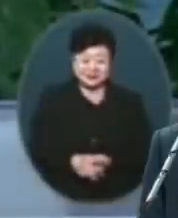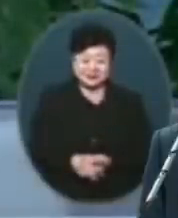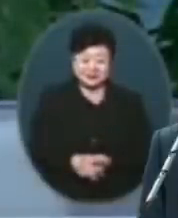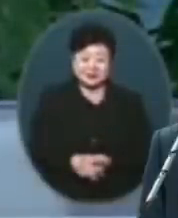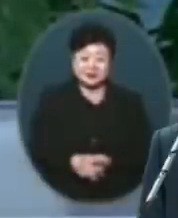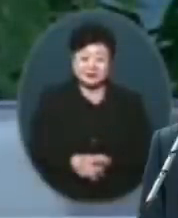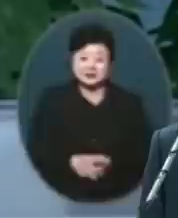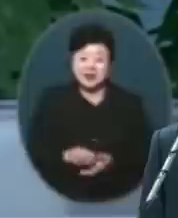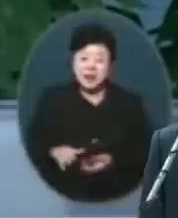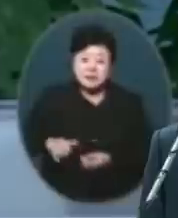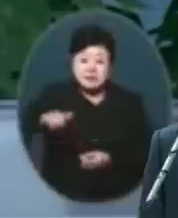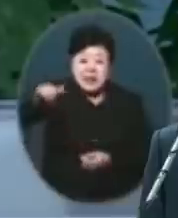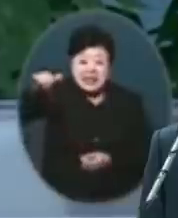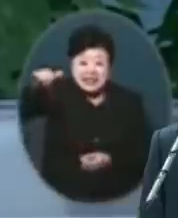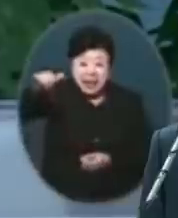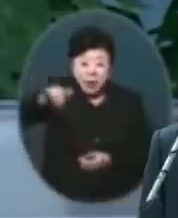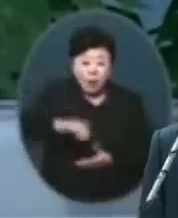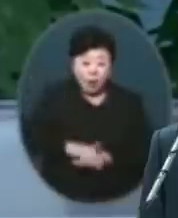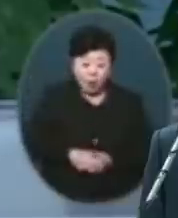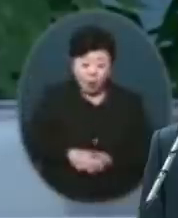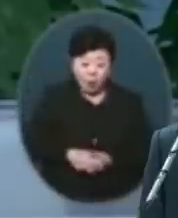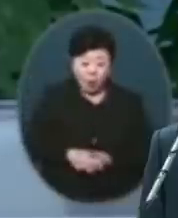그래서 비행기를 타고